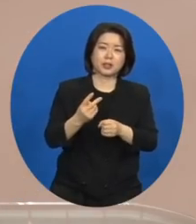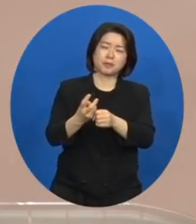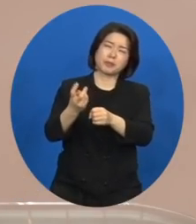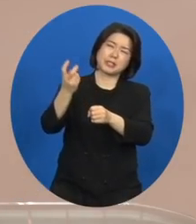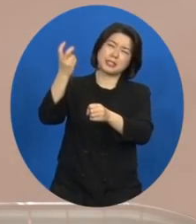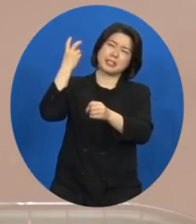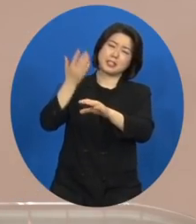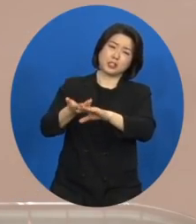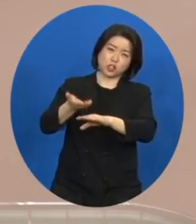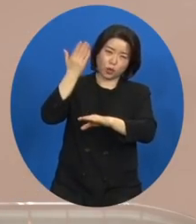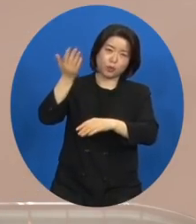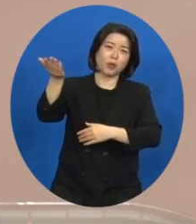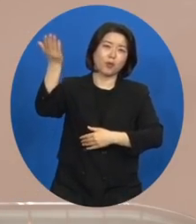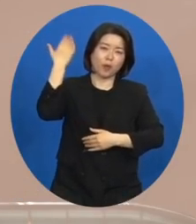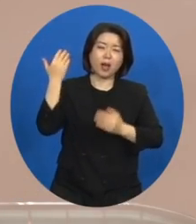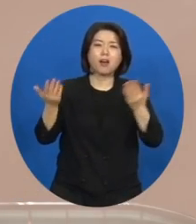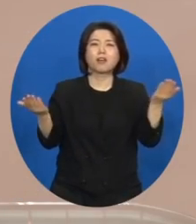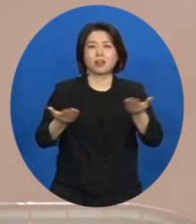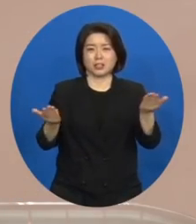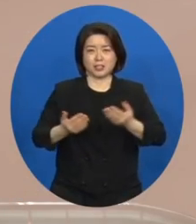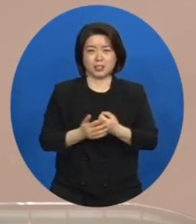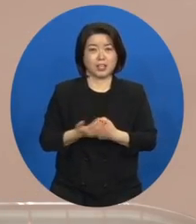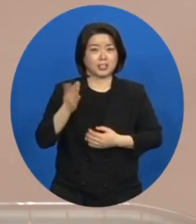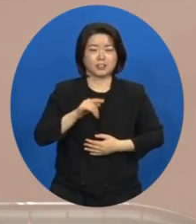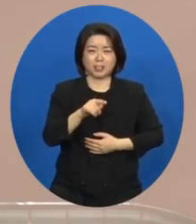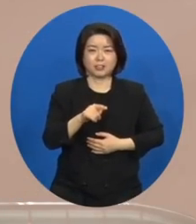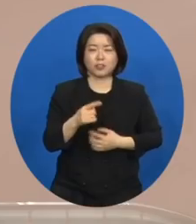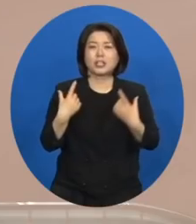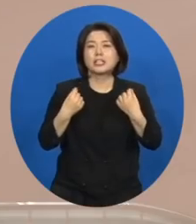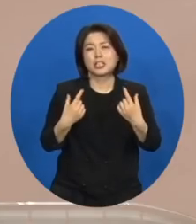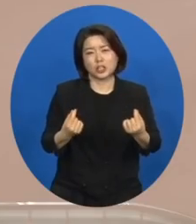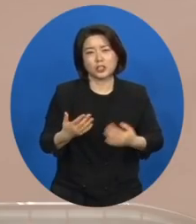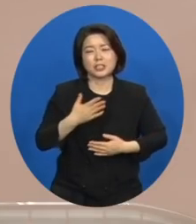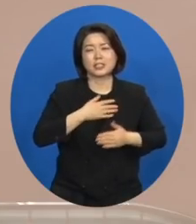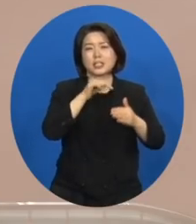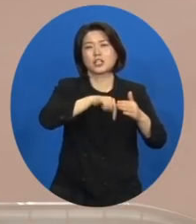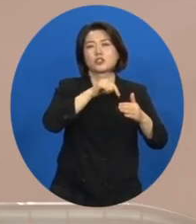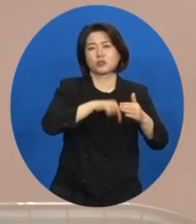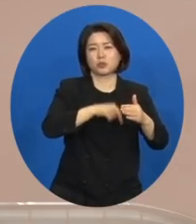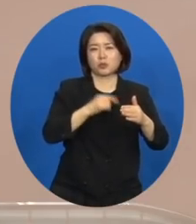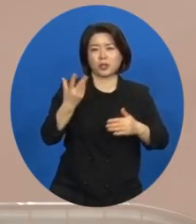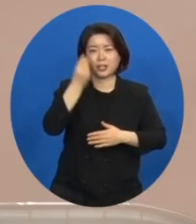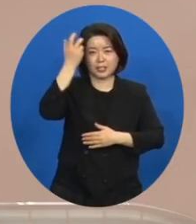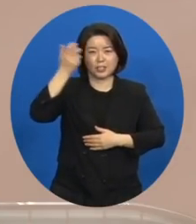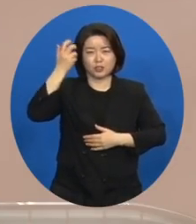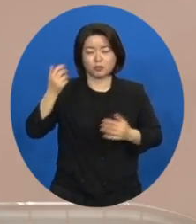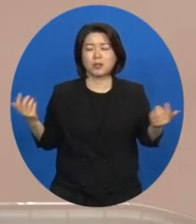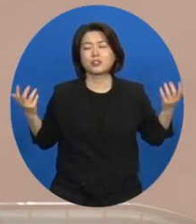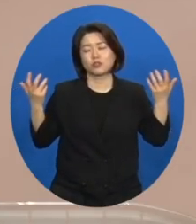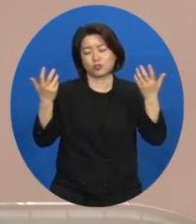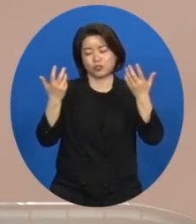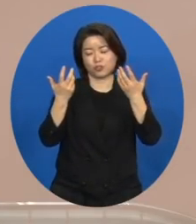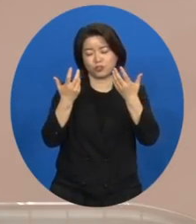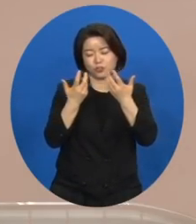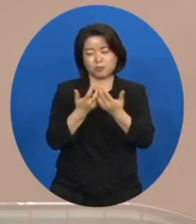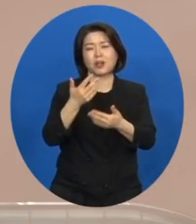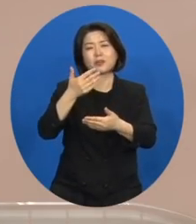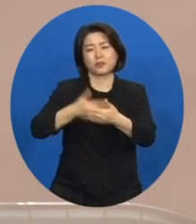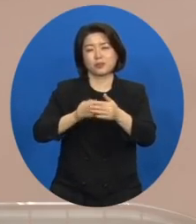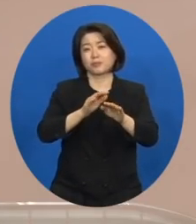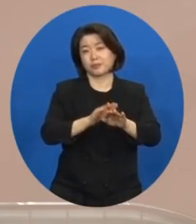돔 과거의 일입니다 그러나 그것은 여전히 지금도 제 안에 성령의 충만함으로 남아있어요